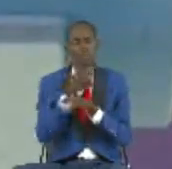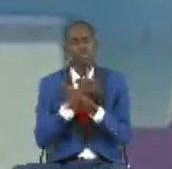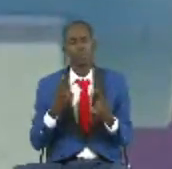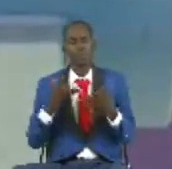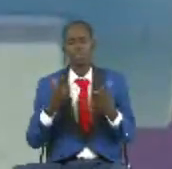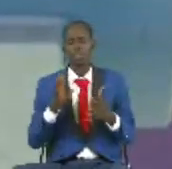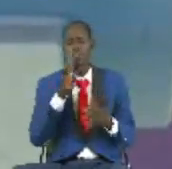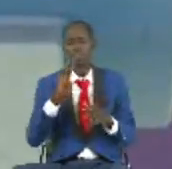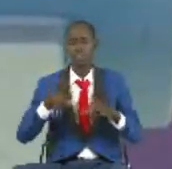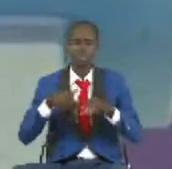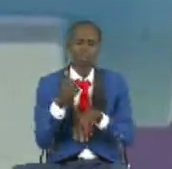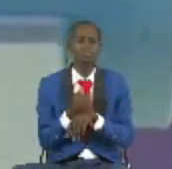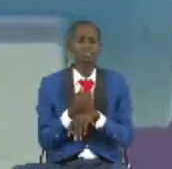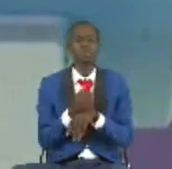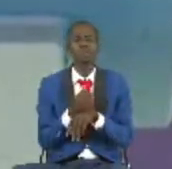une confirmation